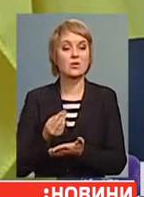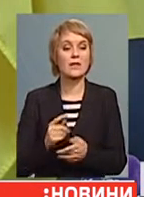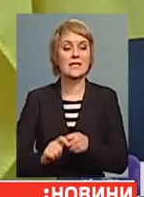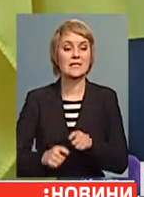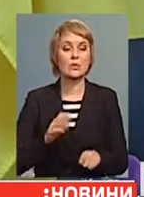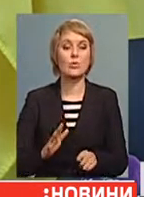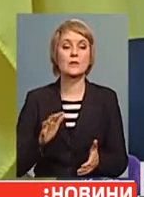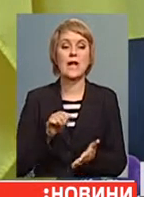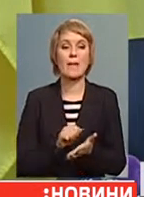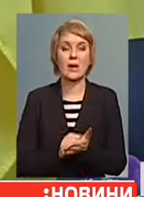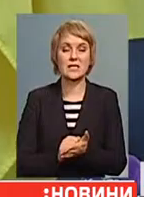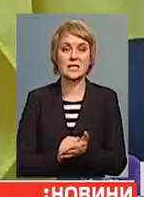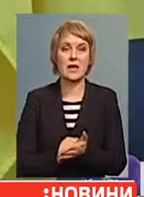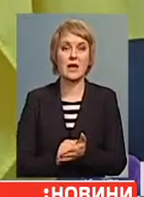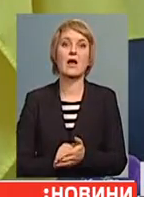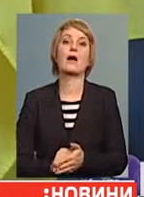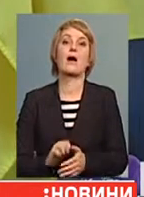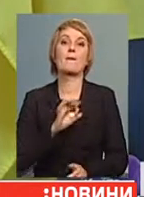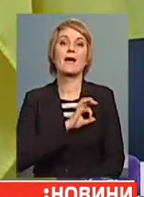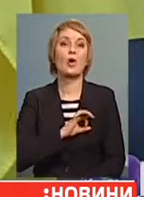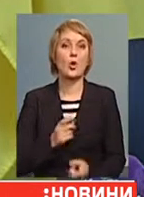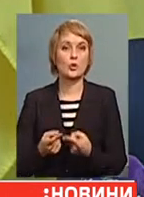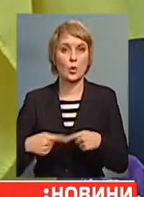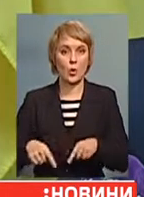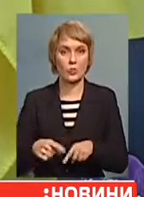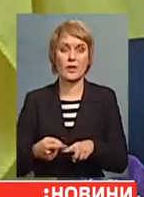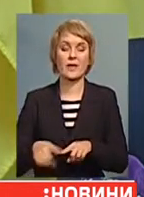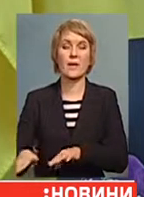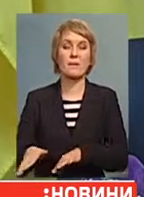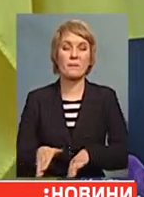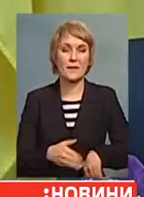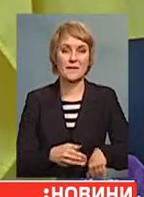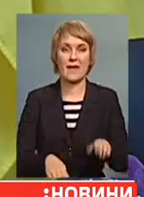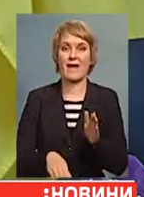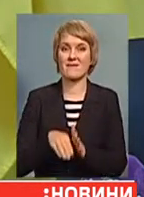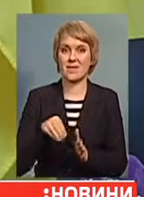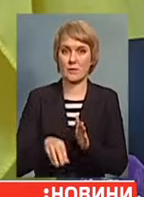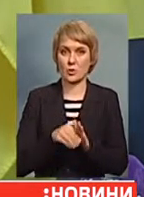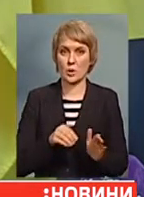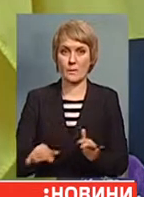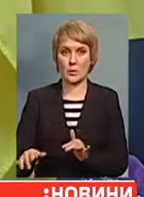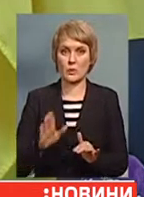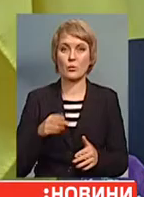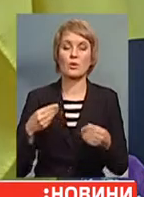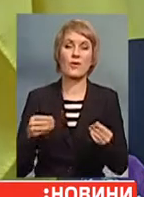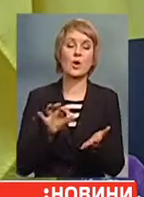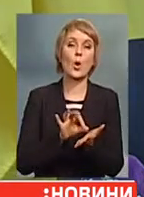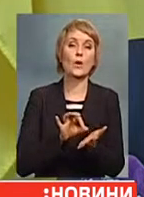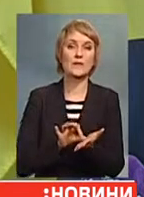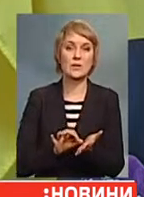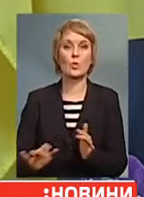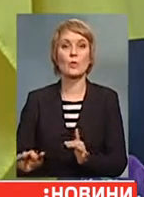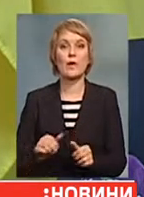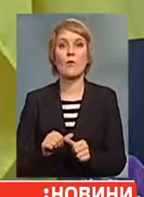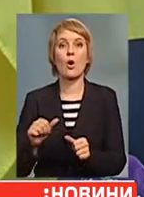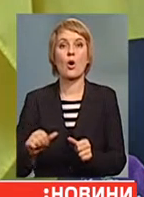займатися правоохоронні органи, які вже після завершення відповідних виборчих процесів будуть давати оцінку діям окремих членів територіальних